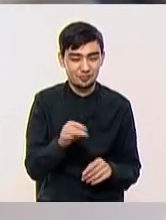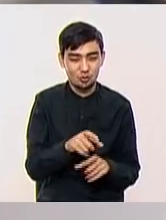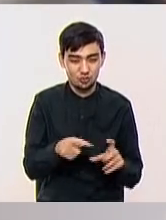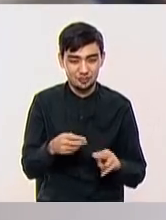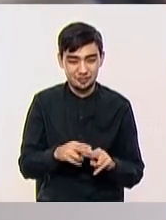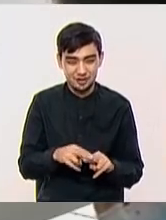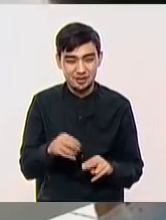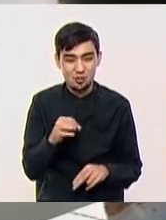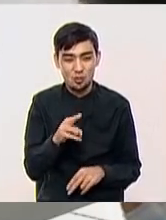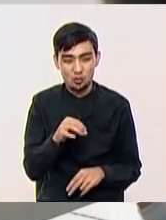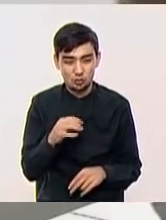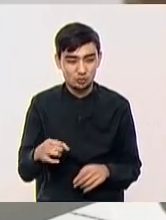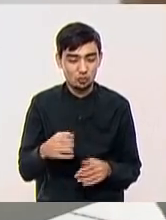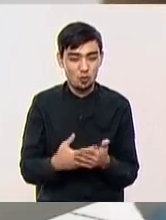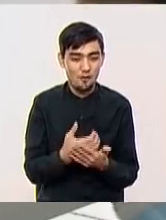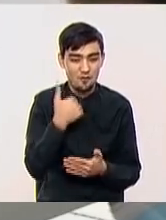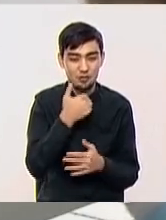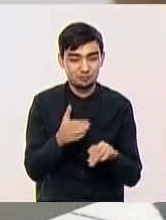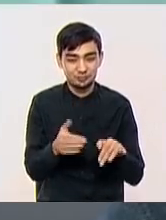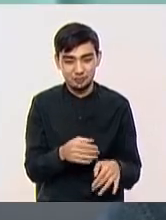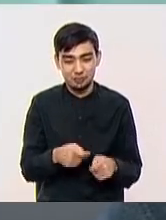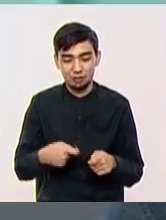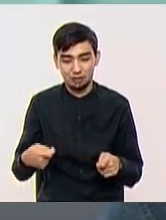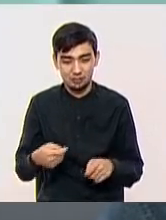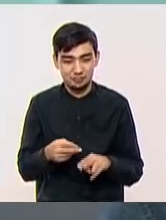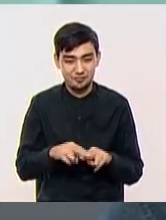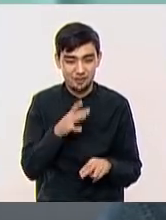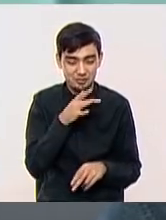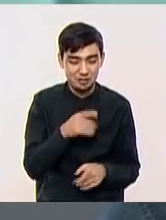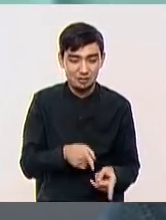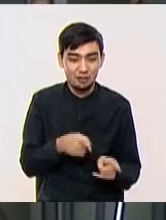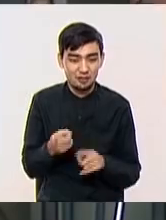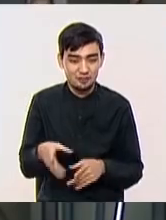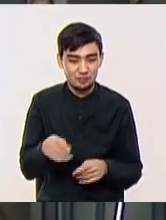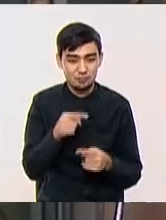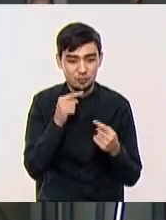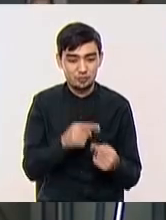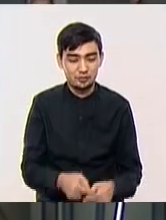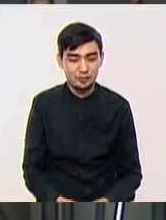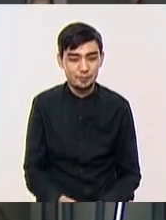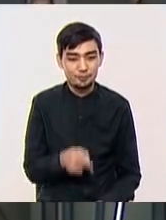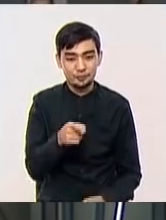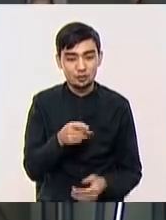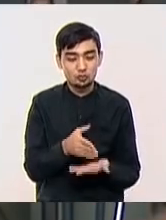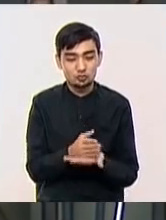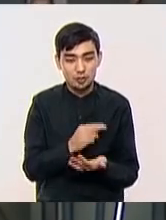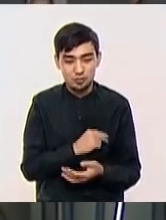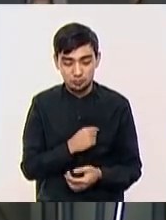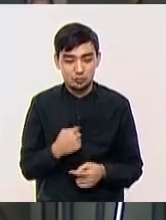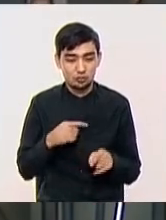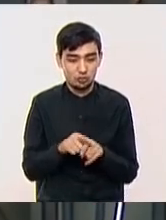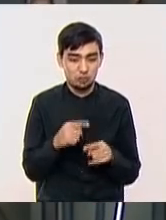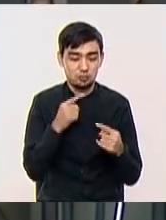жиналғандар конкурстың жаңа жылдан кейінгі уақытқа шегерілуіне түбегейлі қарсы. осы службада жұмыс жасайтындарды қарсымыз.